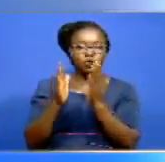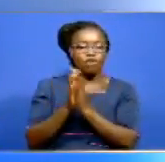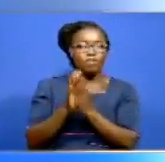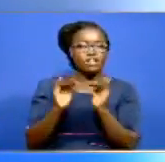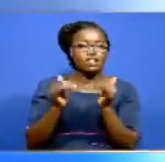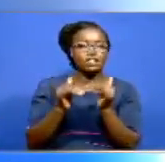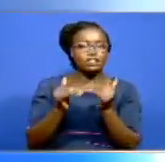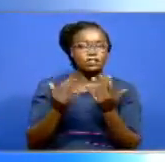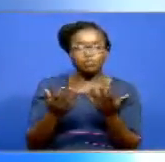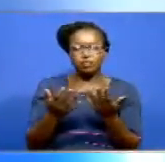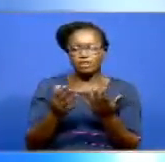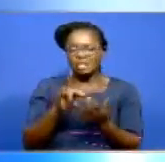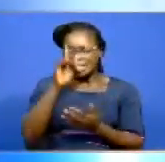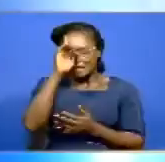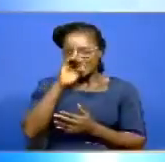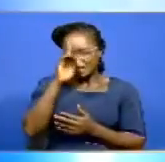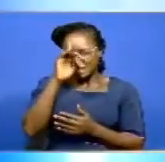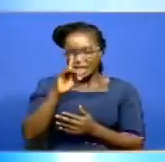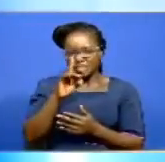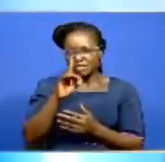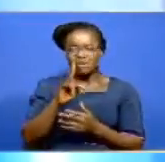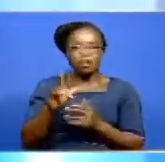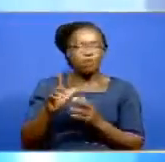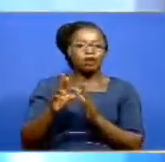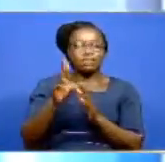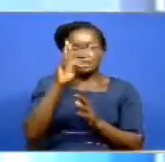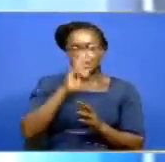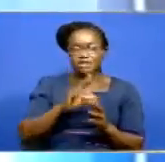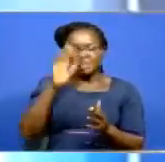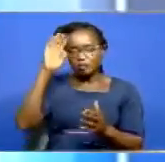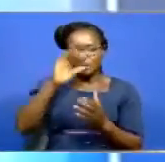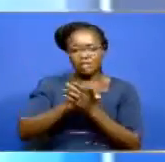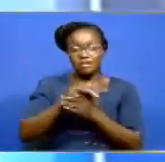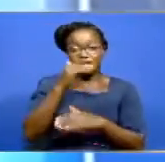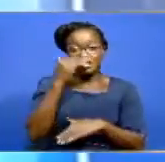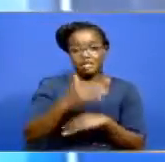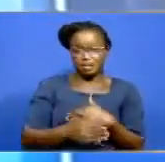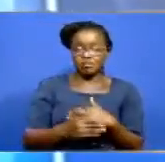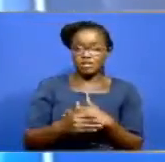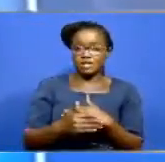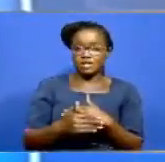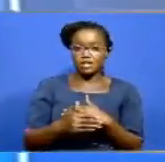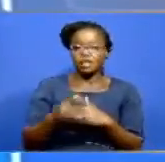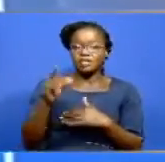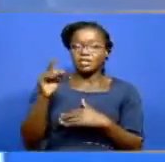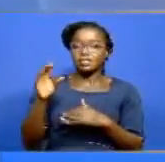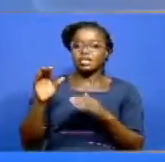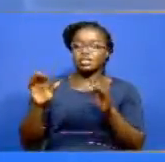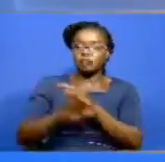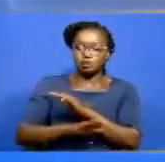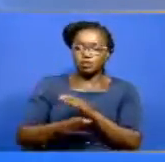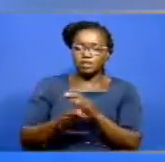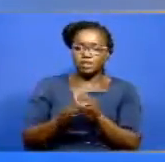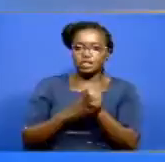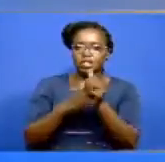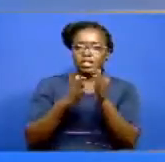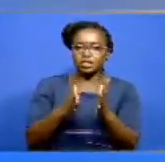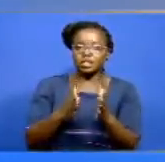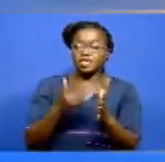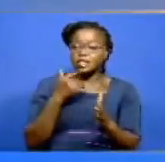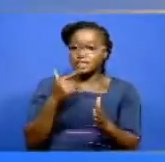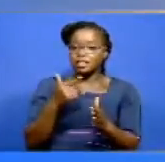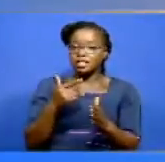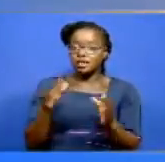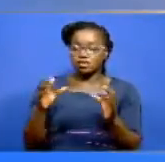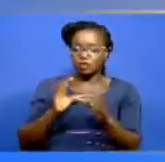yenye itikadi kali humu nchini na mataifa jirani. Kaimu mkurugenzi wa kituo hicho Joseph Opondo alisema taasisi hiyo kwa